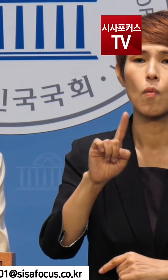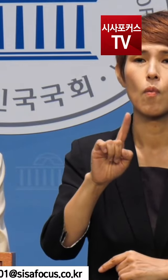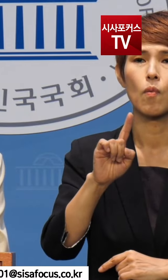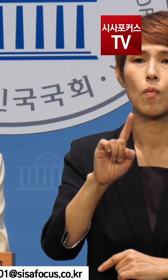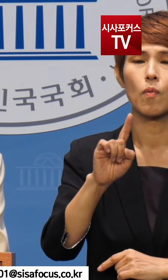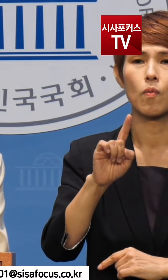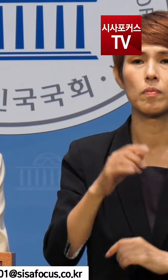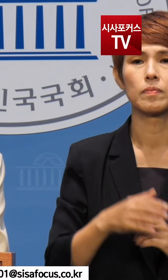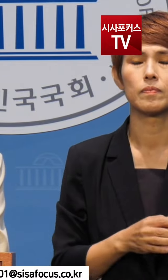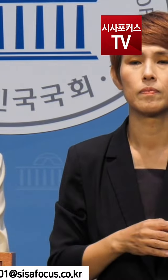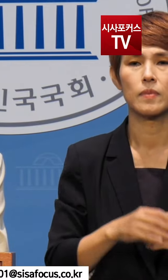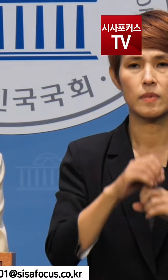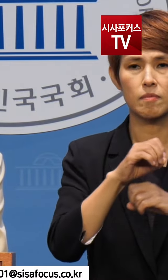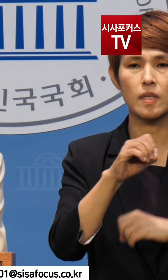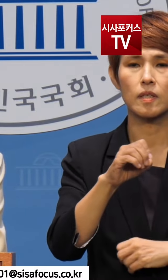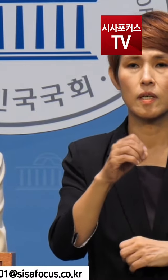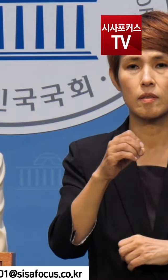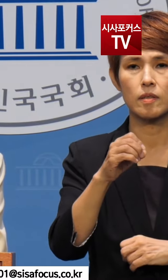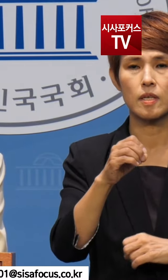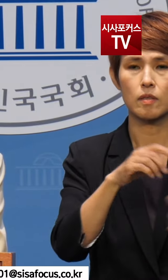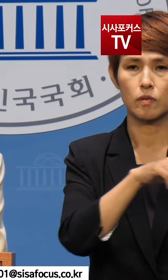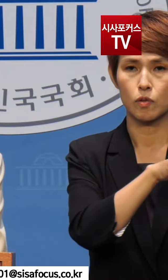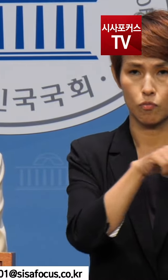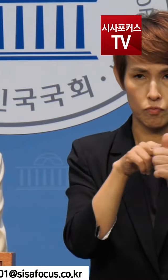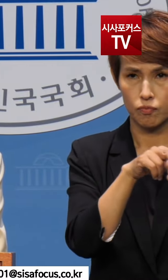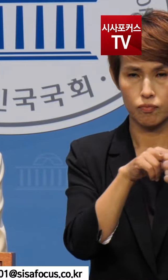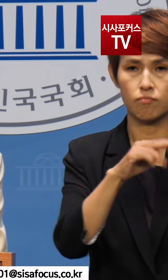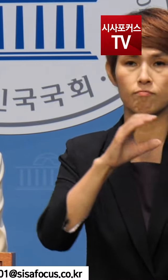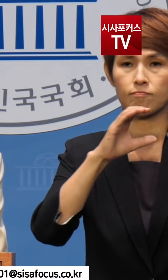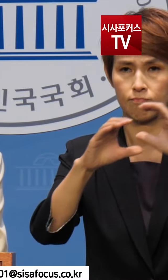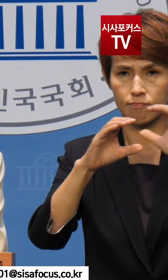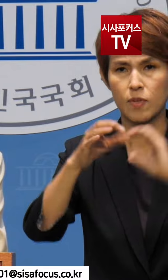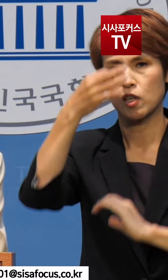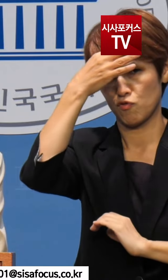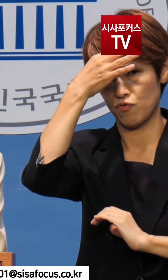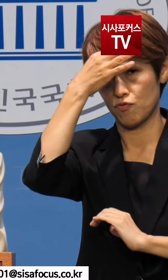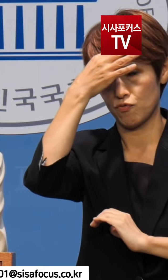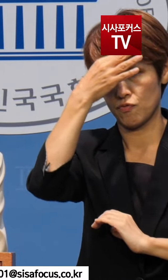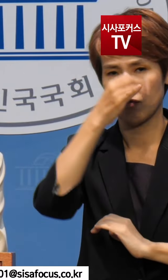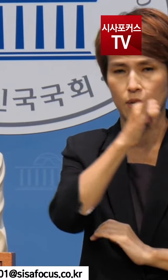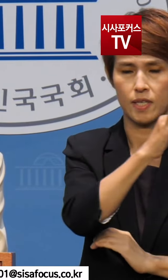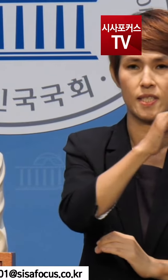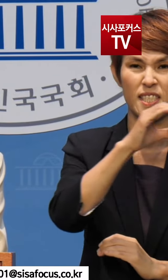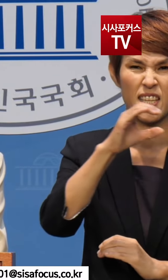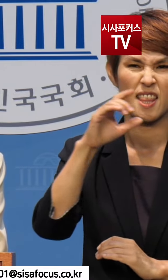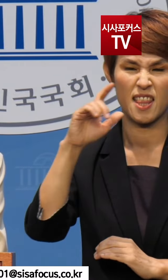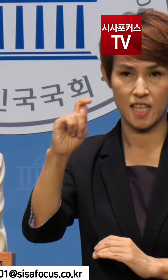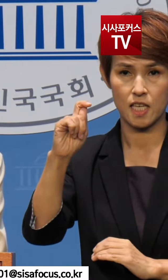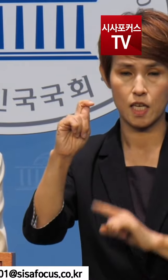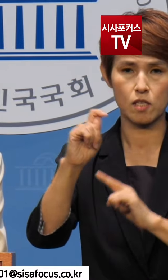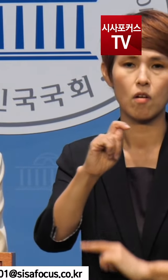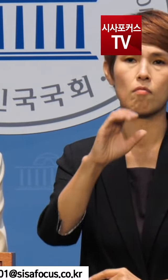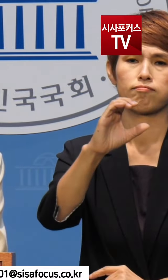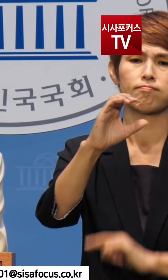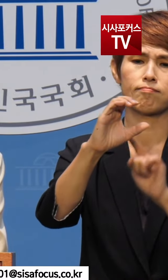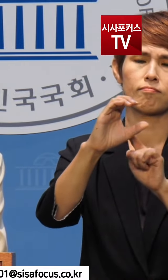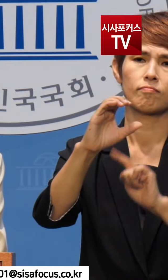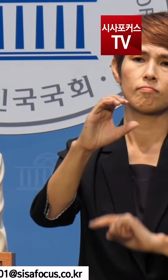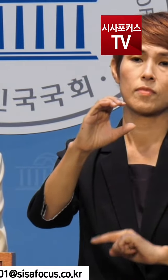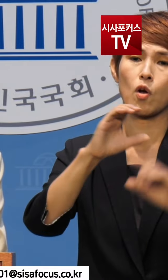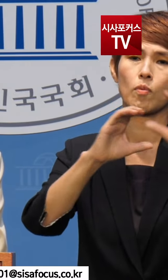Information, Communication, Technology의 약자로서 이 중에 가장 중요한 것이 C, Communication인